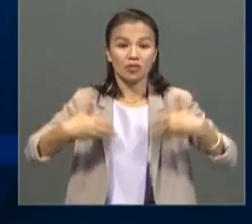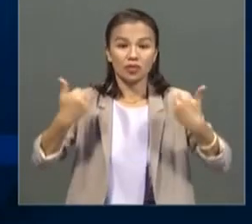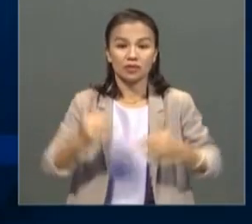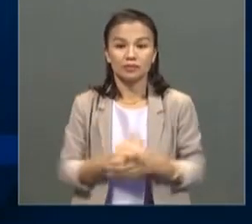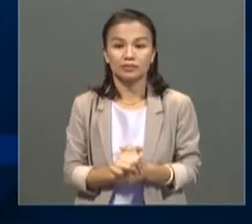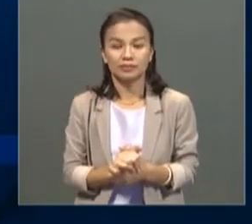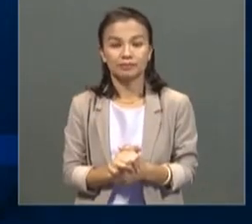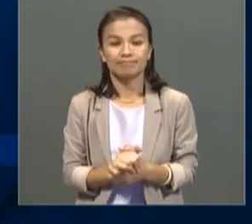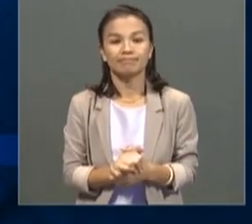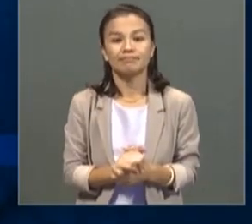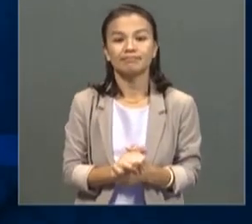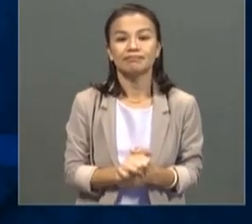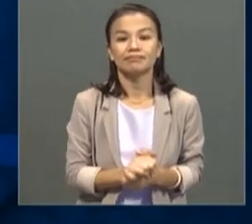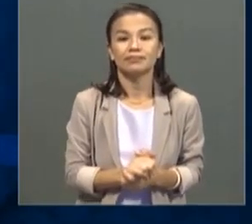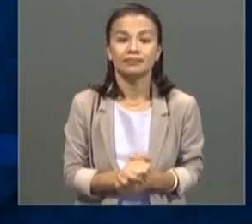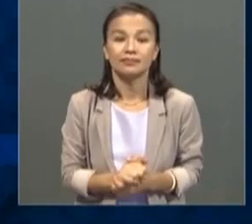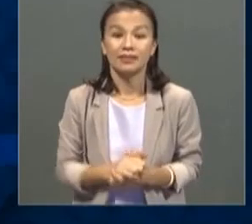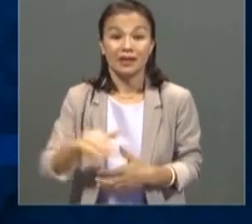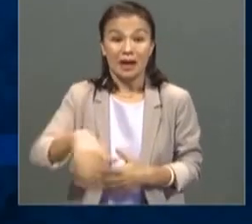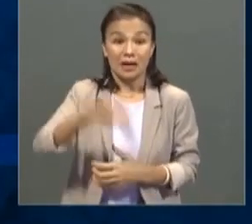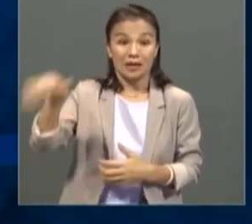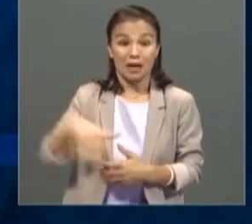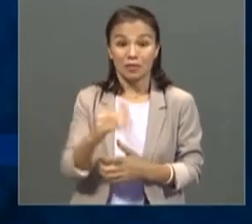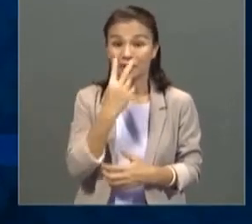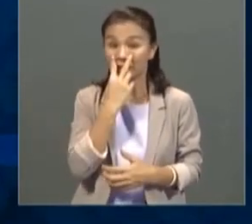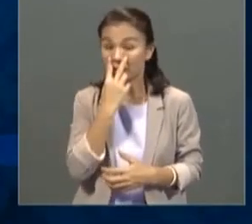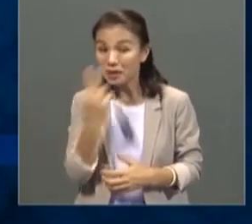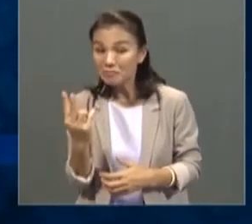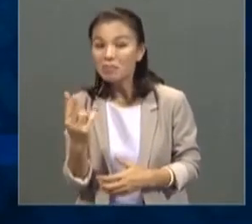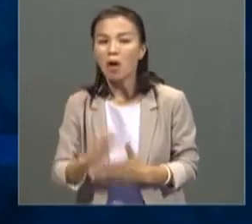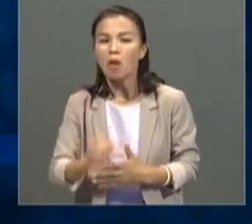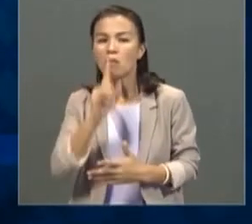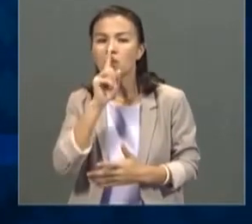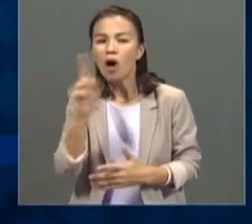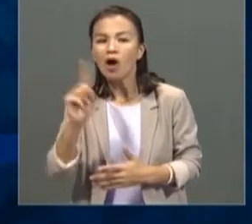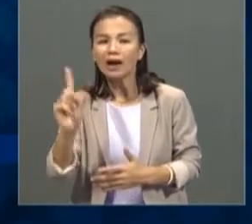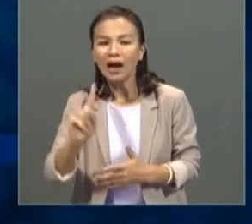บเช่นเรามาทุบไปอะไรจะนอนเล่นสีอะไ